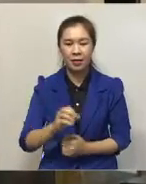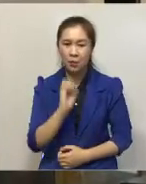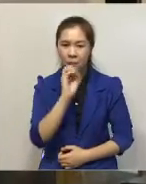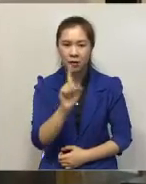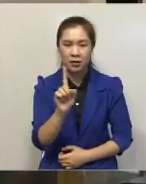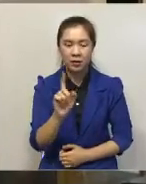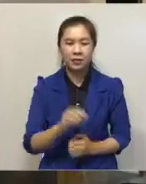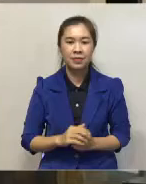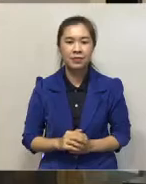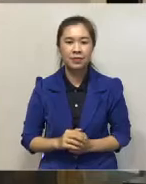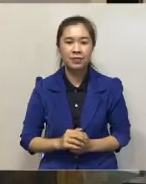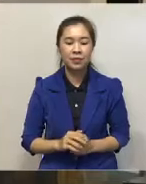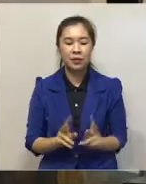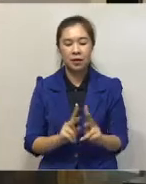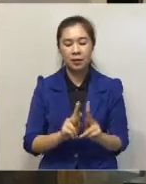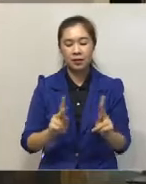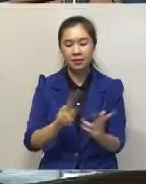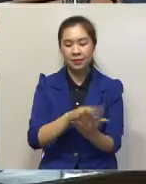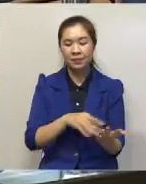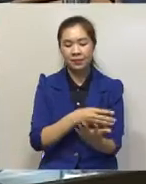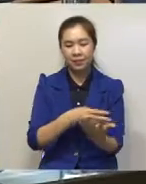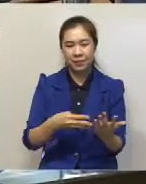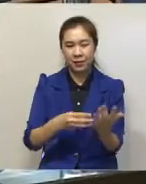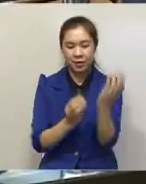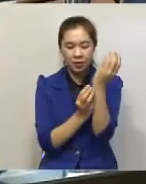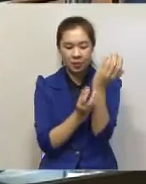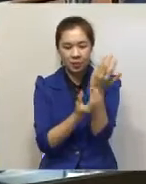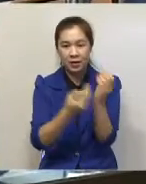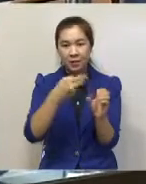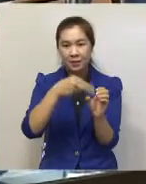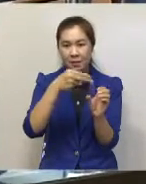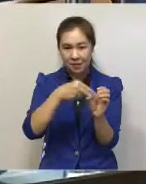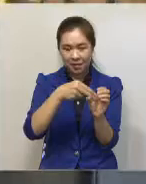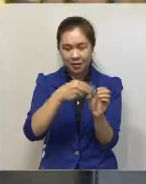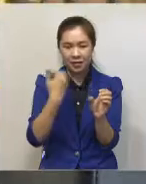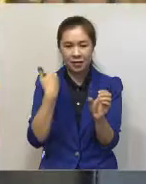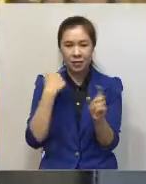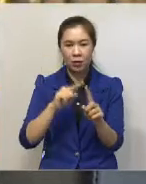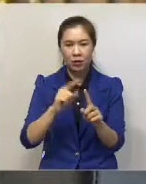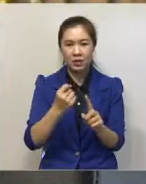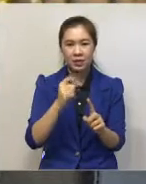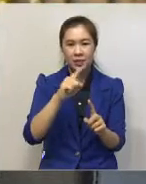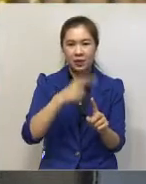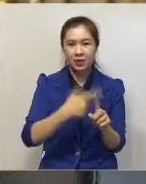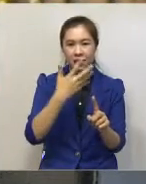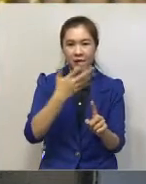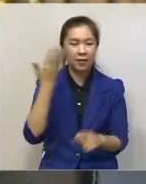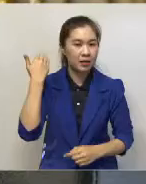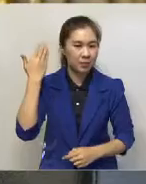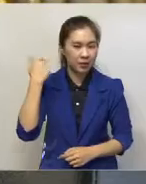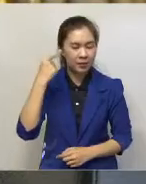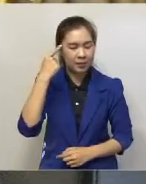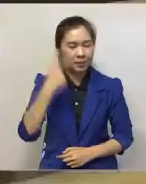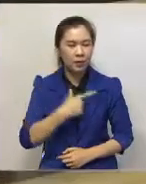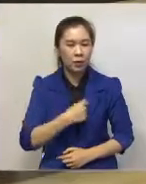ชี้แจงว่าหลังจากคณะกรรมการนโยบายปาล์มน้ำมันแห่งชาติได้มีมติตั้งแต่วันที่11พฤษภาคมที่ผ่านมาเ